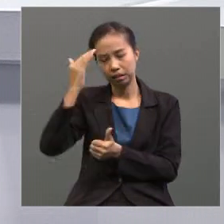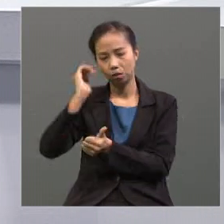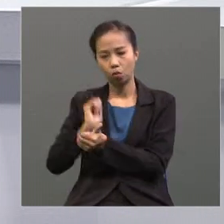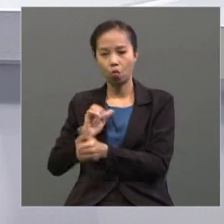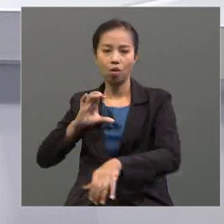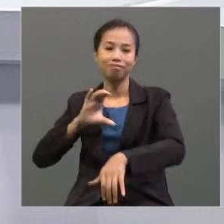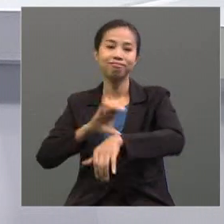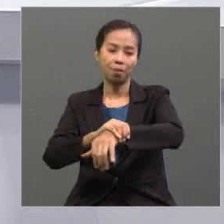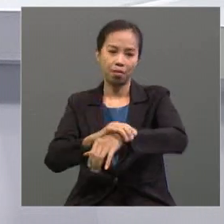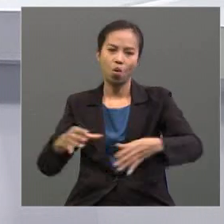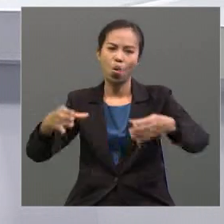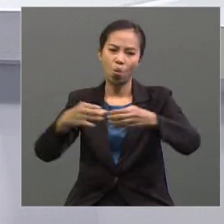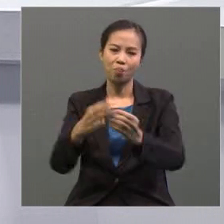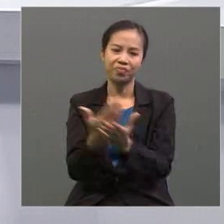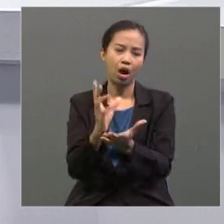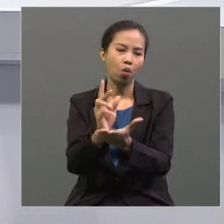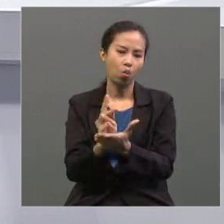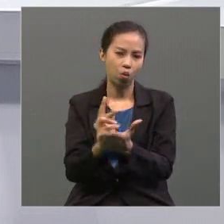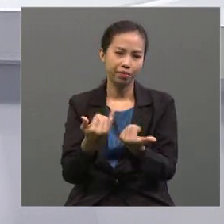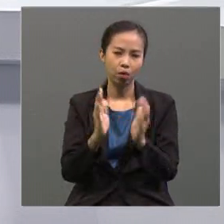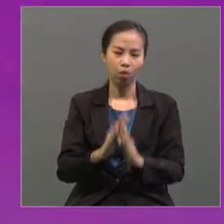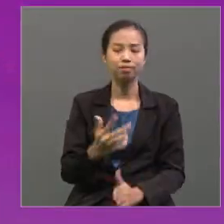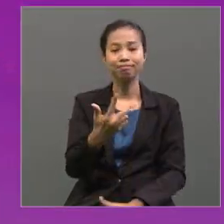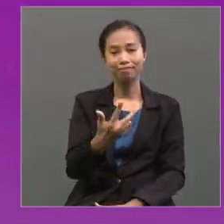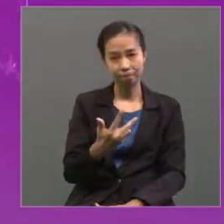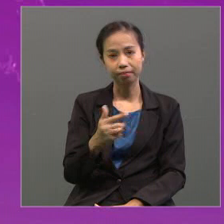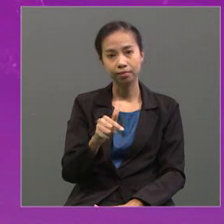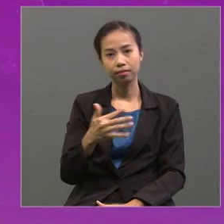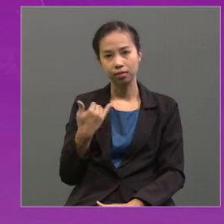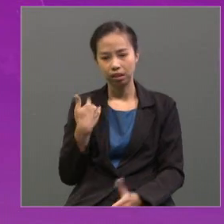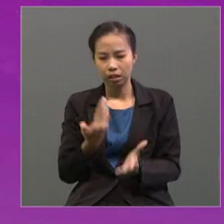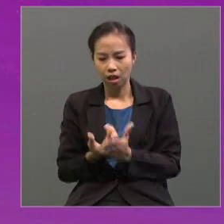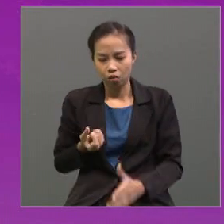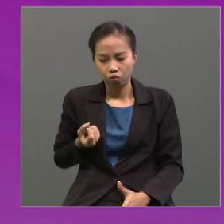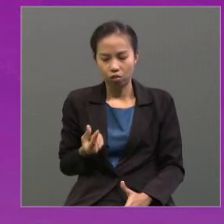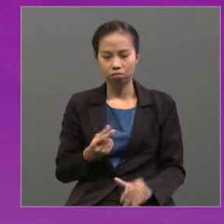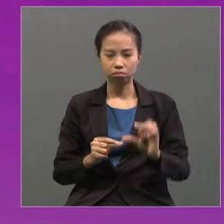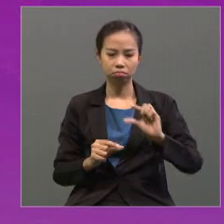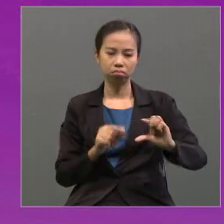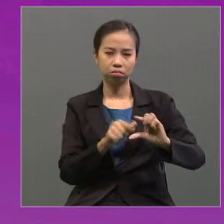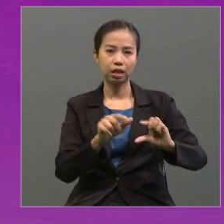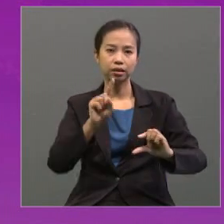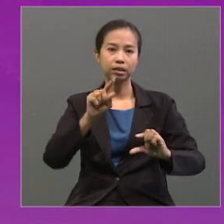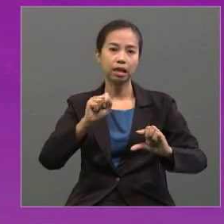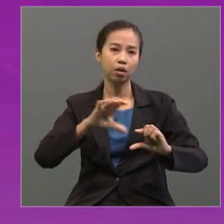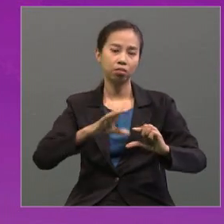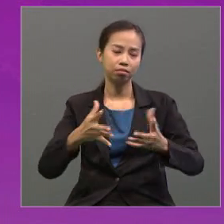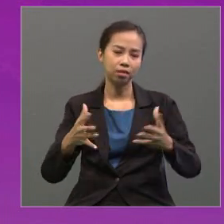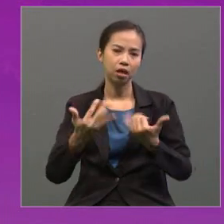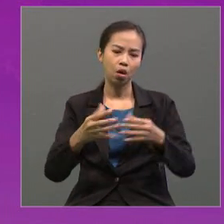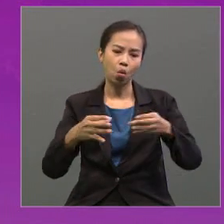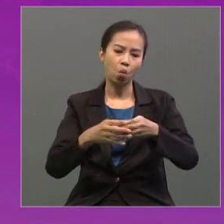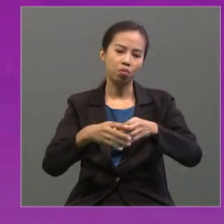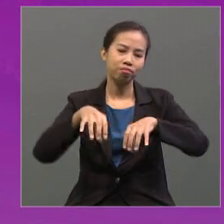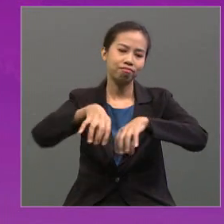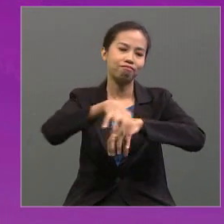ไปจับเครือข่ายหนี้นอกระบบได้ 2รายได้ผู้ต้องหา 3คนด้วยกันแล้วก็ไปพบเงินสดกว่า100,000บาทนะคะเป็นเครือข่ายที่มา